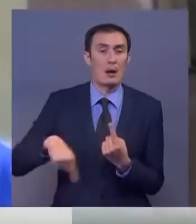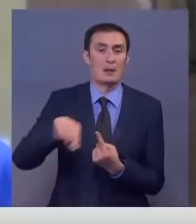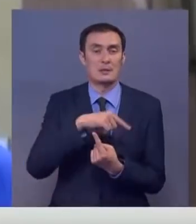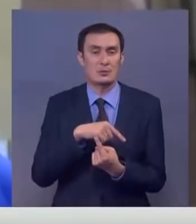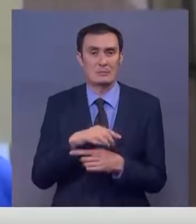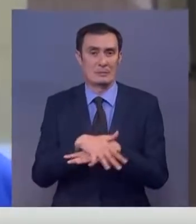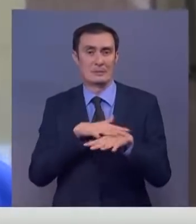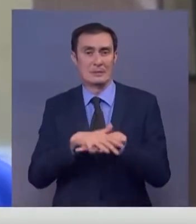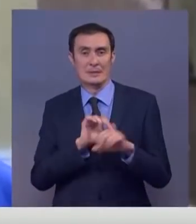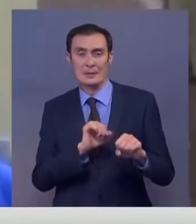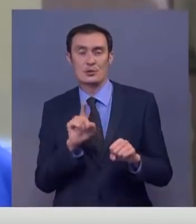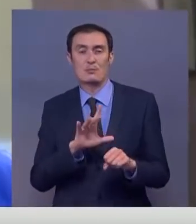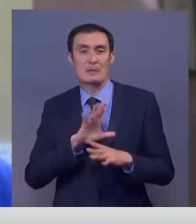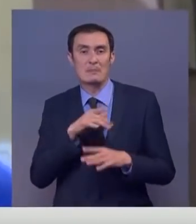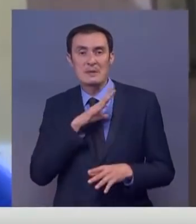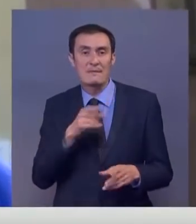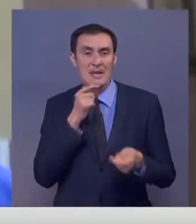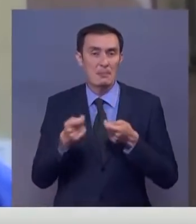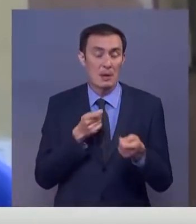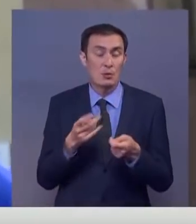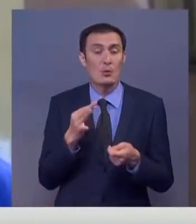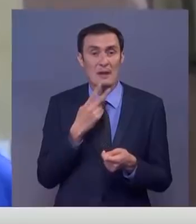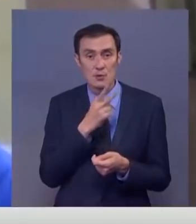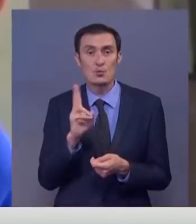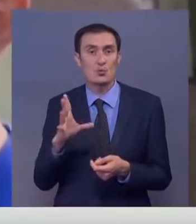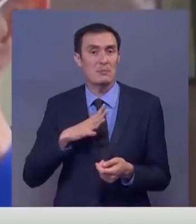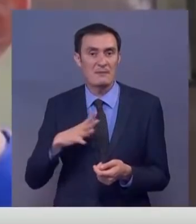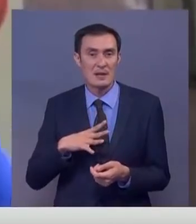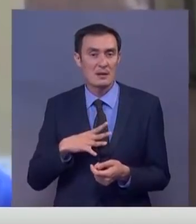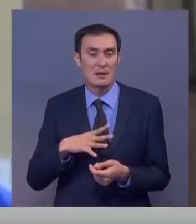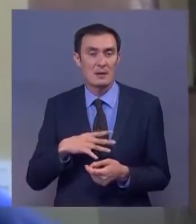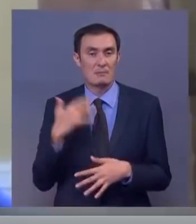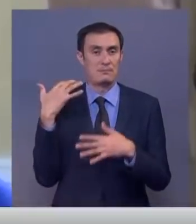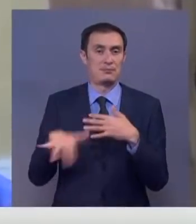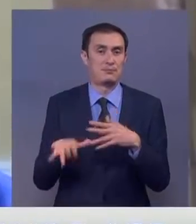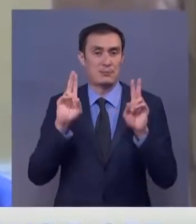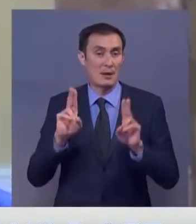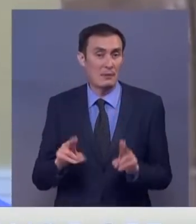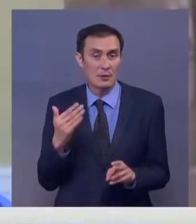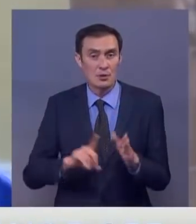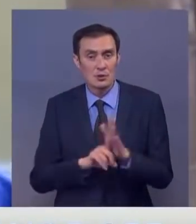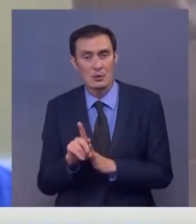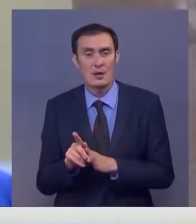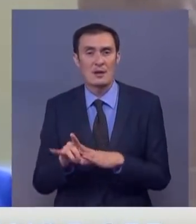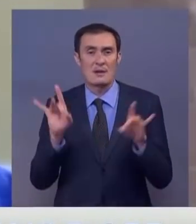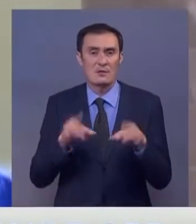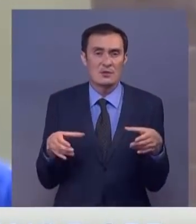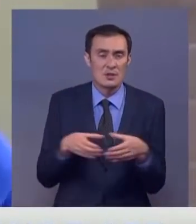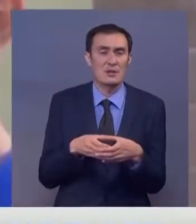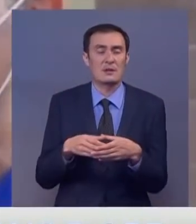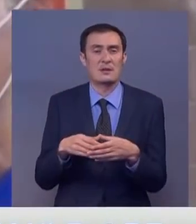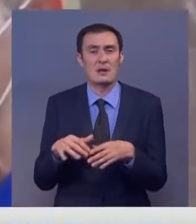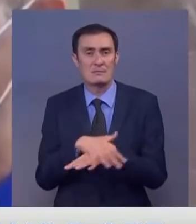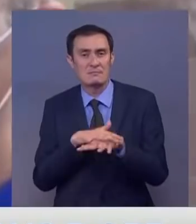большие толпы людей и стараюсь быть очень внимательным. Но я вижу тех, кто несерьезно относится к правилам. Они устраивают вечеринки или собираются